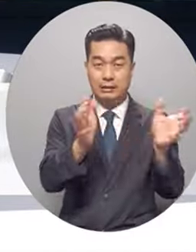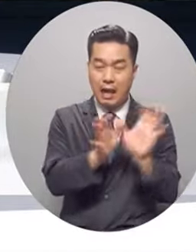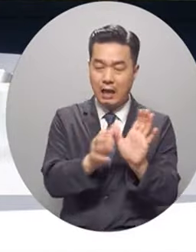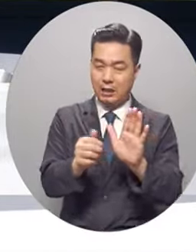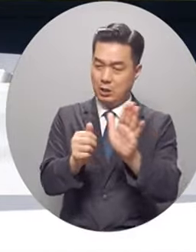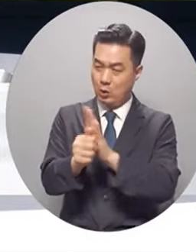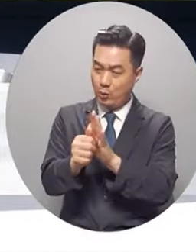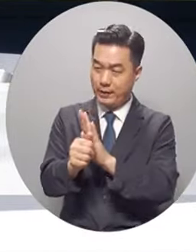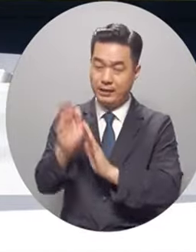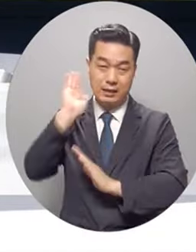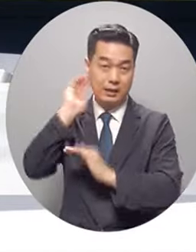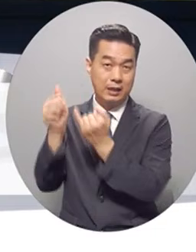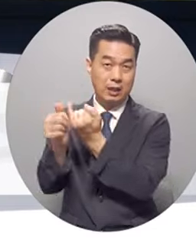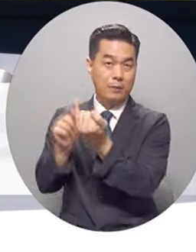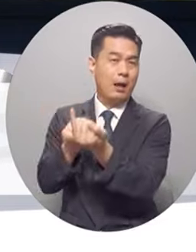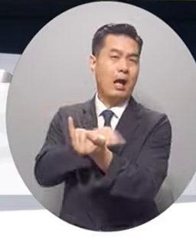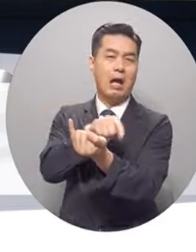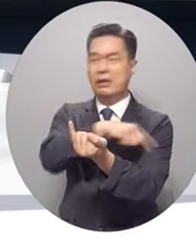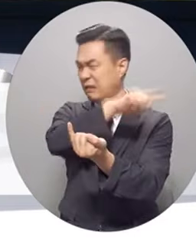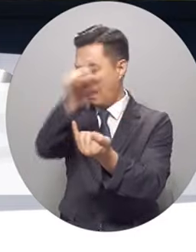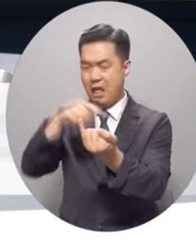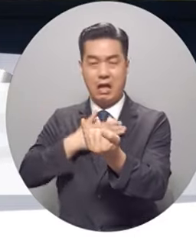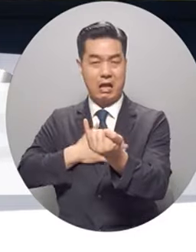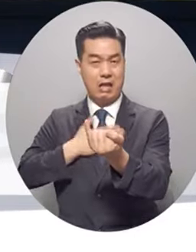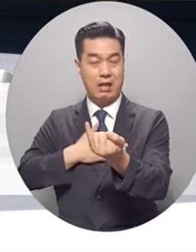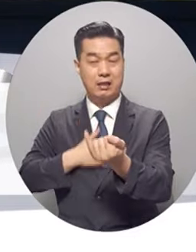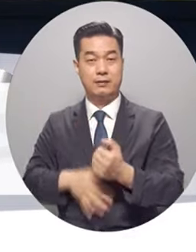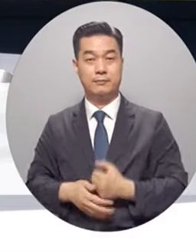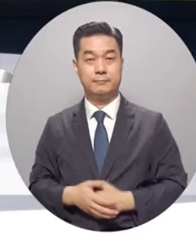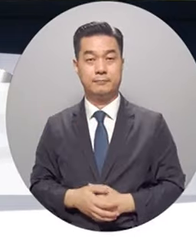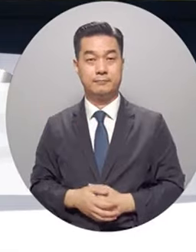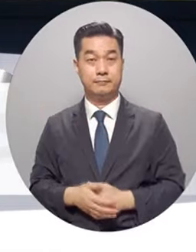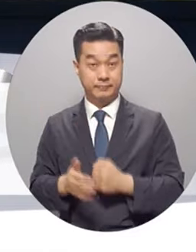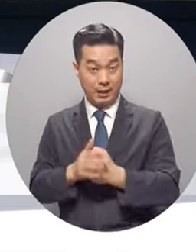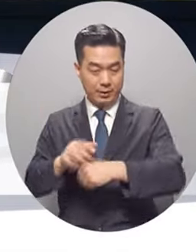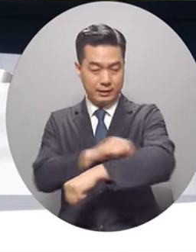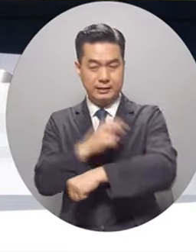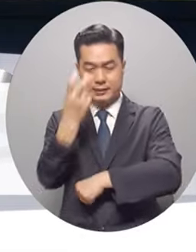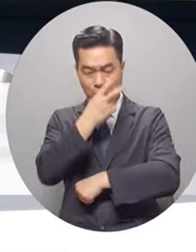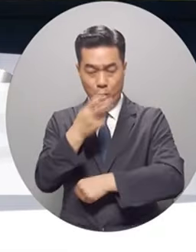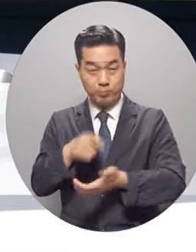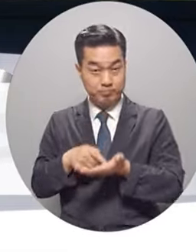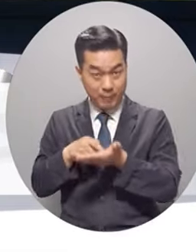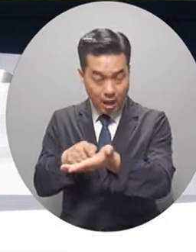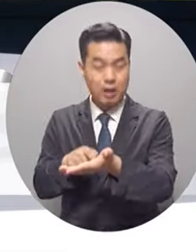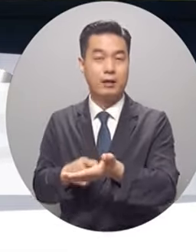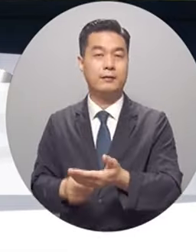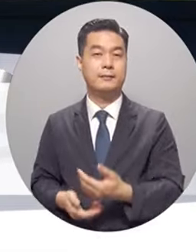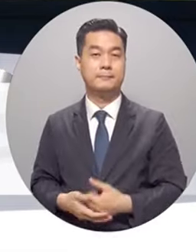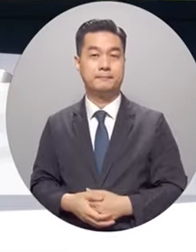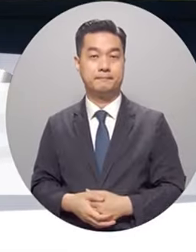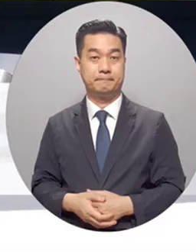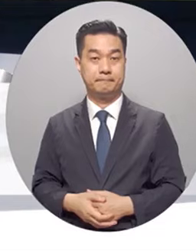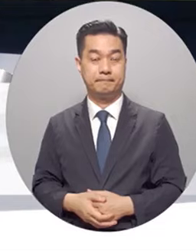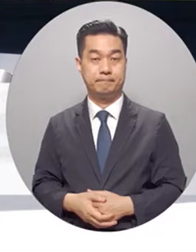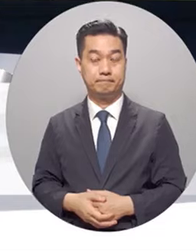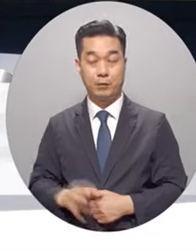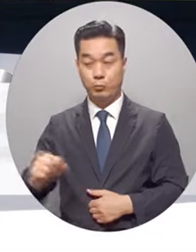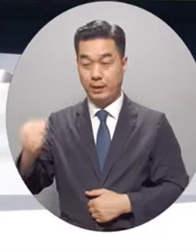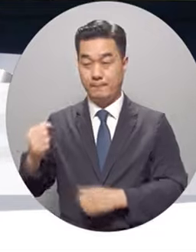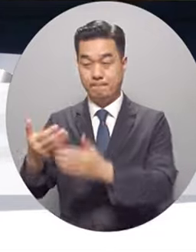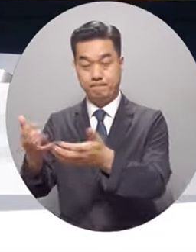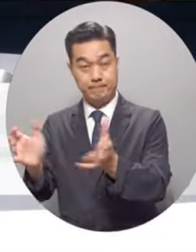김건희 여사라는 건 삼척동자도 다 아는 사실이 됐다며 특검 수사를 받으라고 요구했습니다. 반면